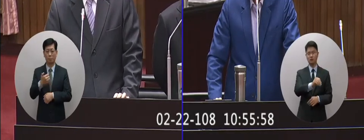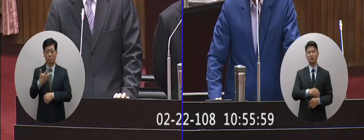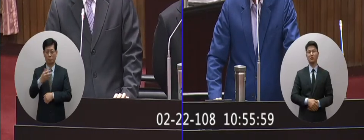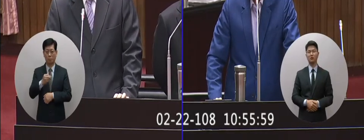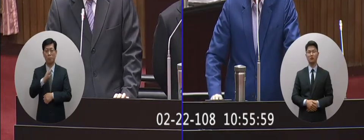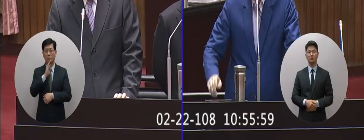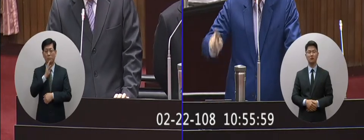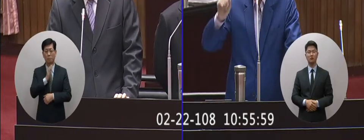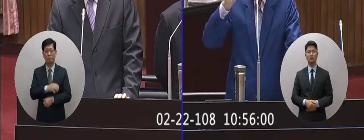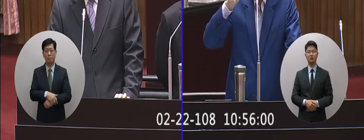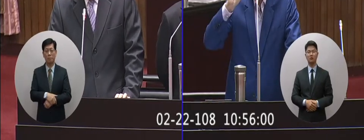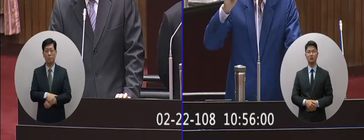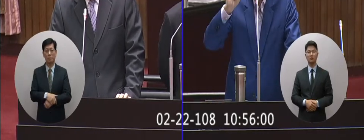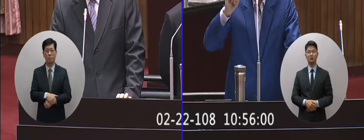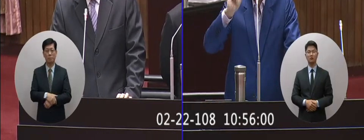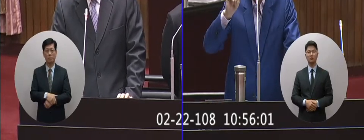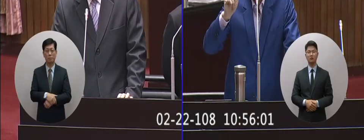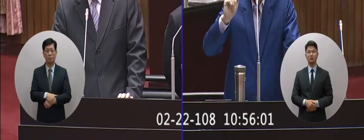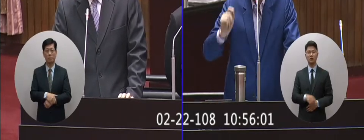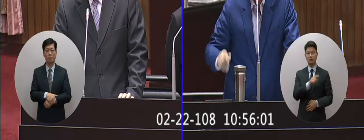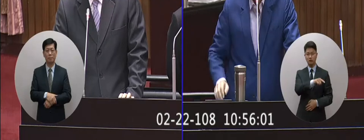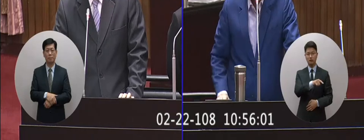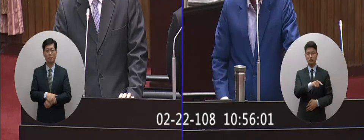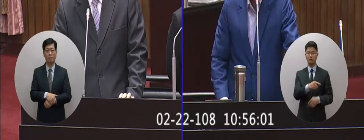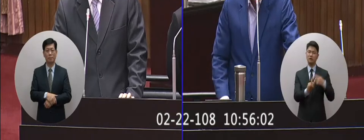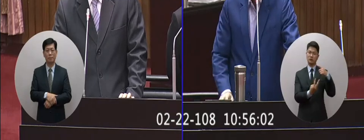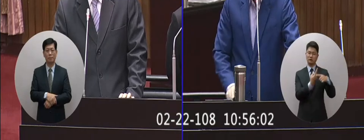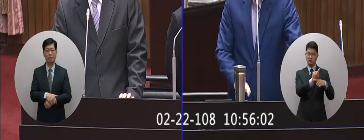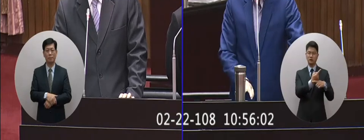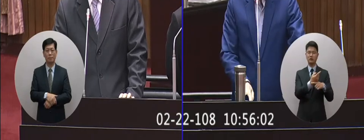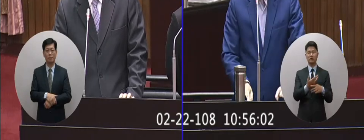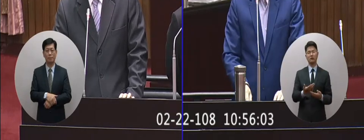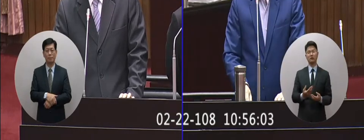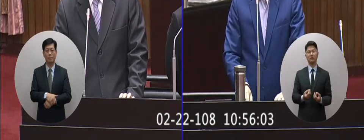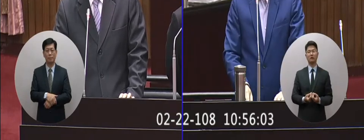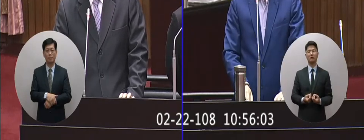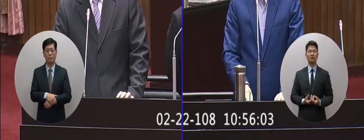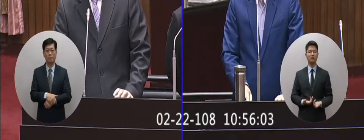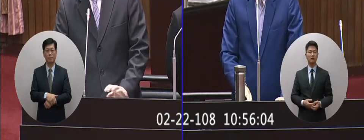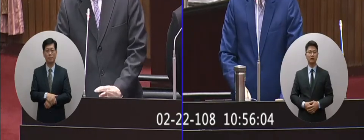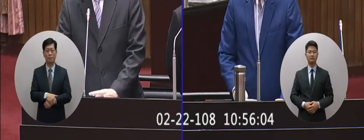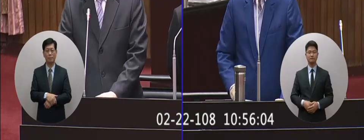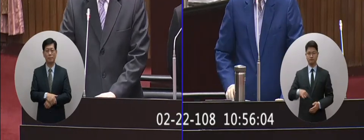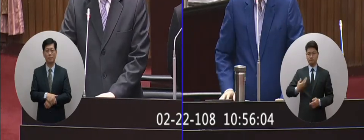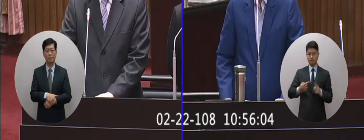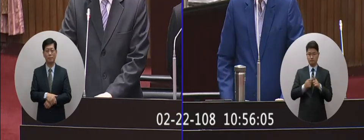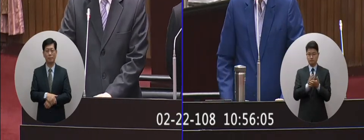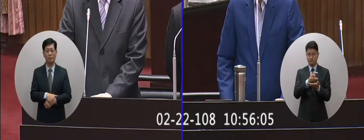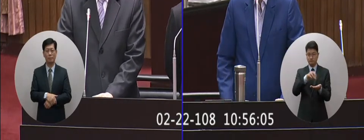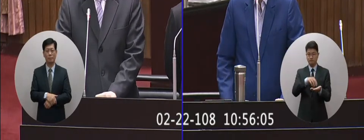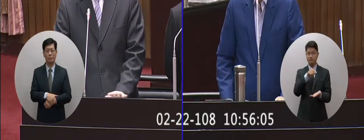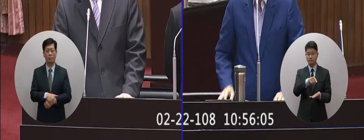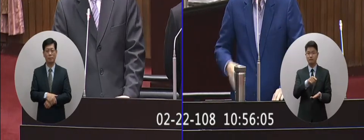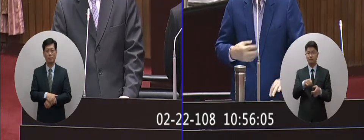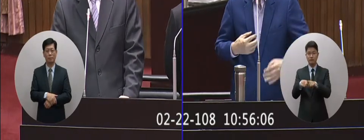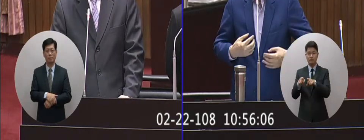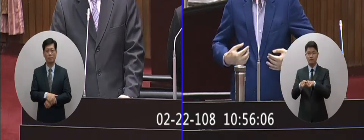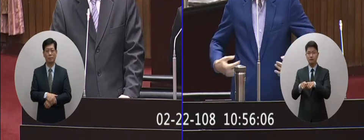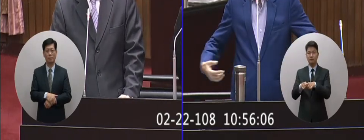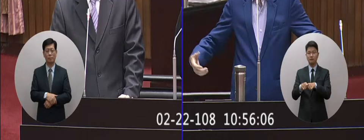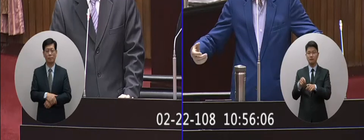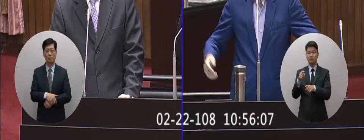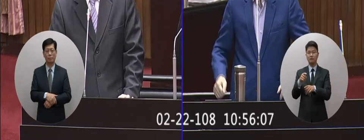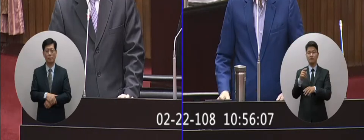657万， 对， 657万，只占了不到1/3。因此啊，自然人凭证啊，一般的公务员，像我